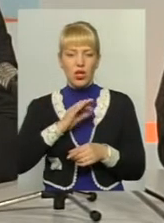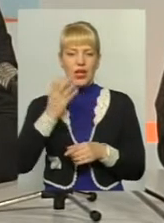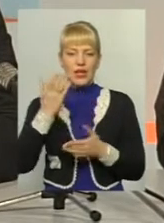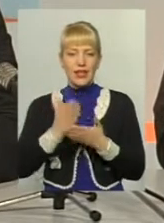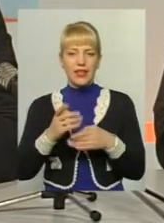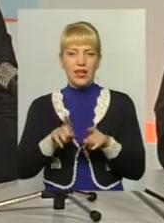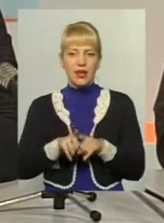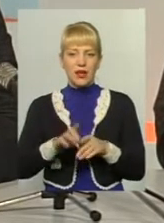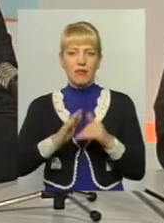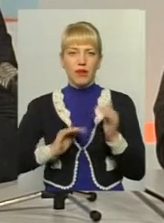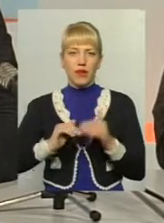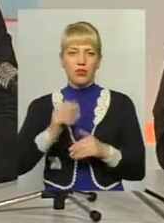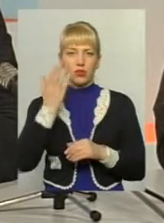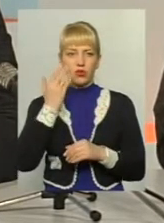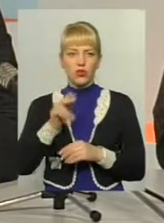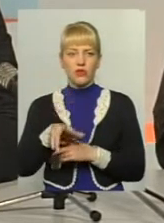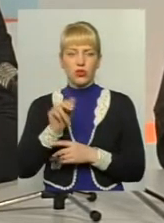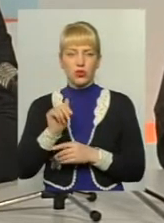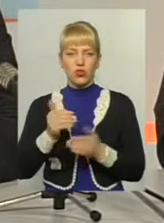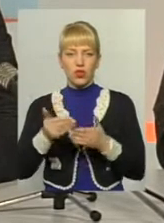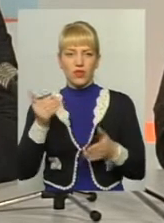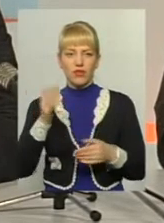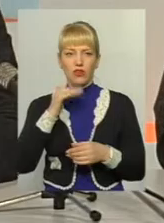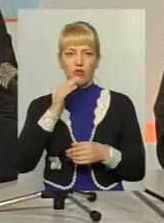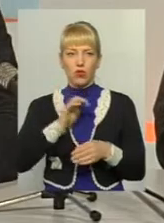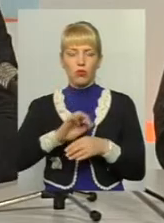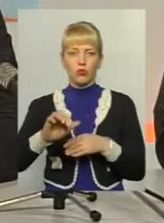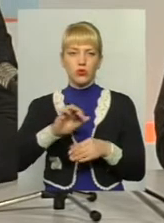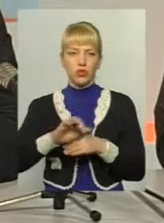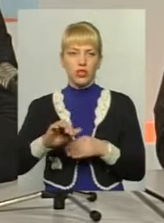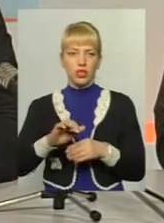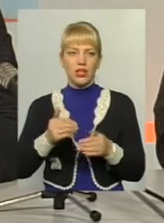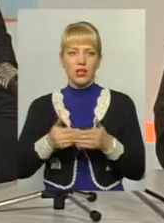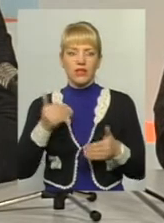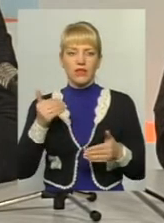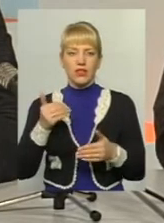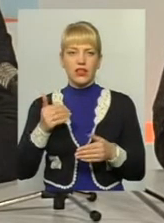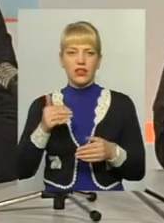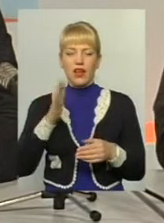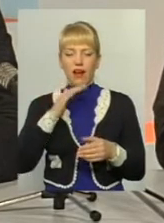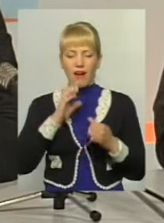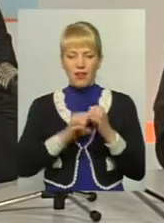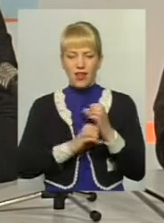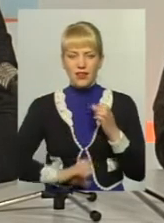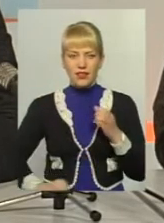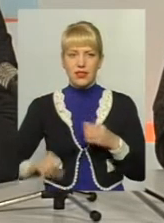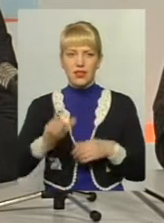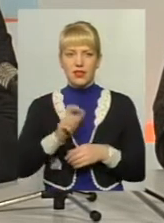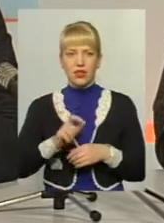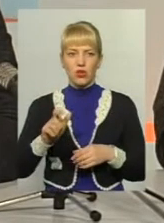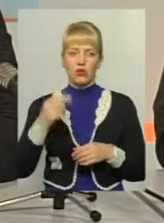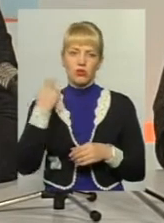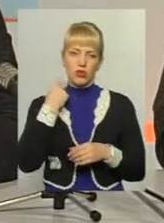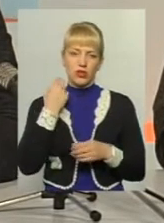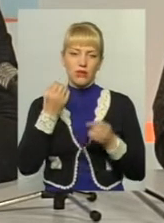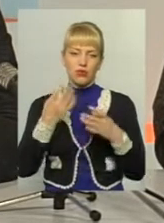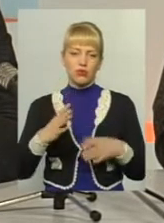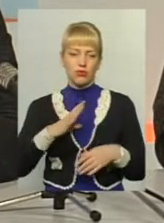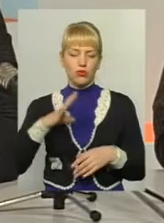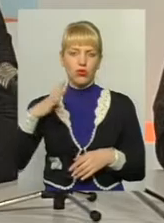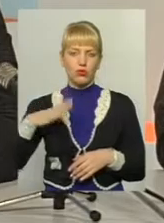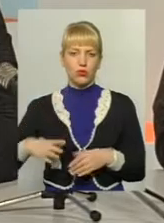шляхів вирішення. Один з шляхів – це обмеження користування спільним майном. Це вже якби крайній випадок. Мало які ОСББ